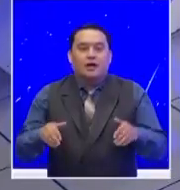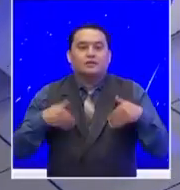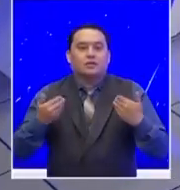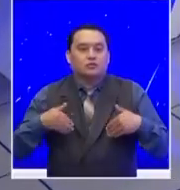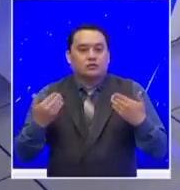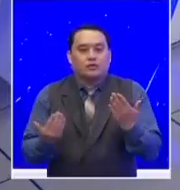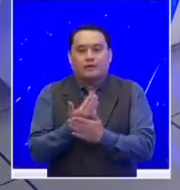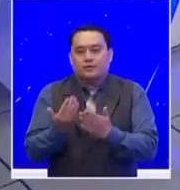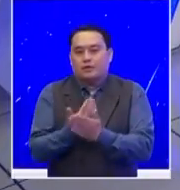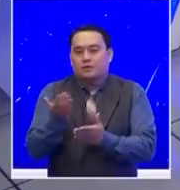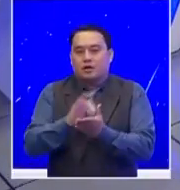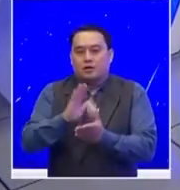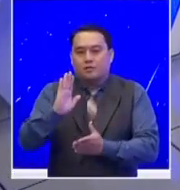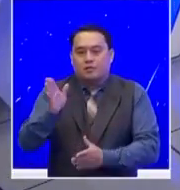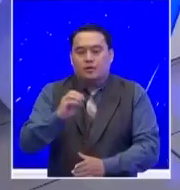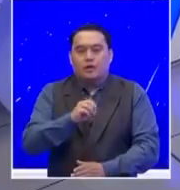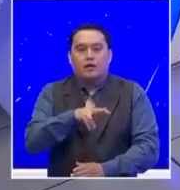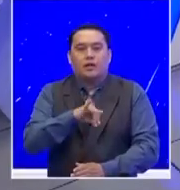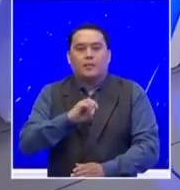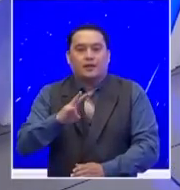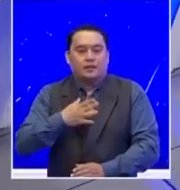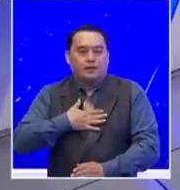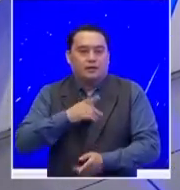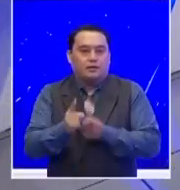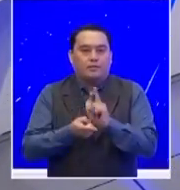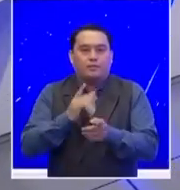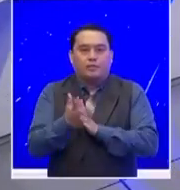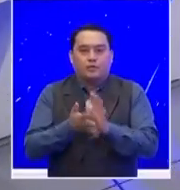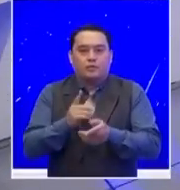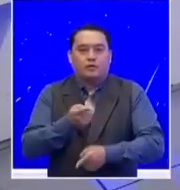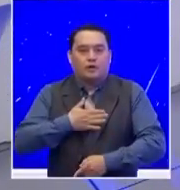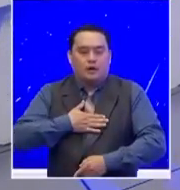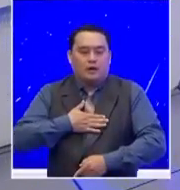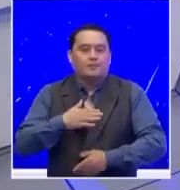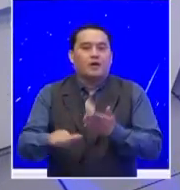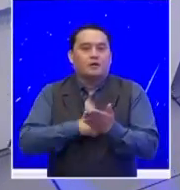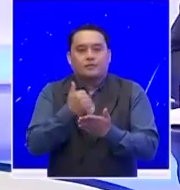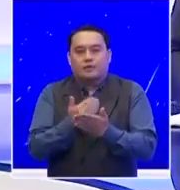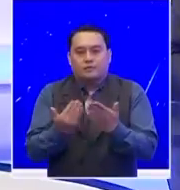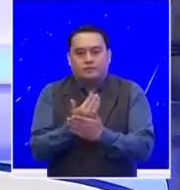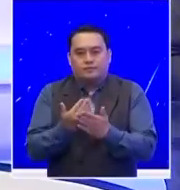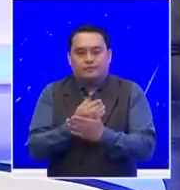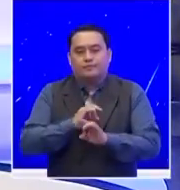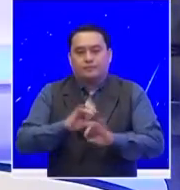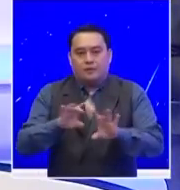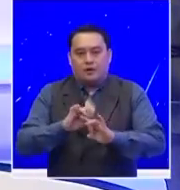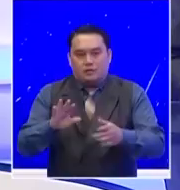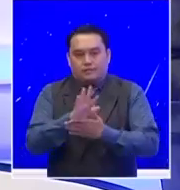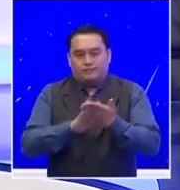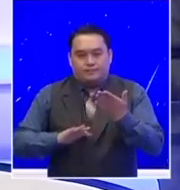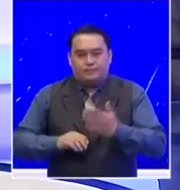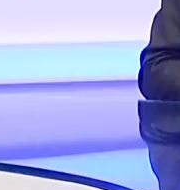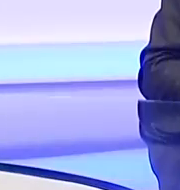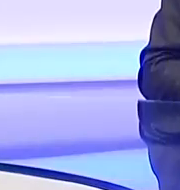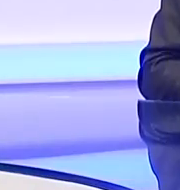Здравствуйте, время новостей на телеканале ЖТСУ, в студии Елеман Раимбеков, и сурдоперевод обеспечивает Марат Жумабеков. И в начале